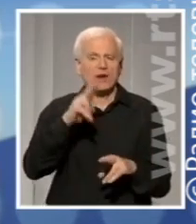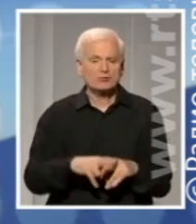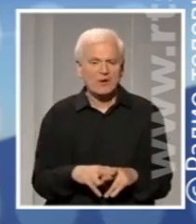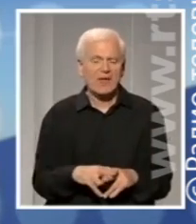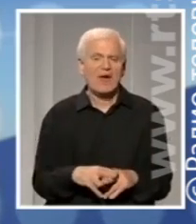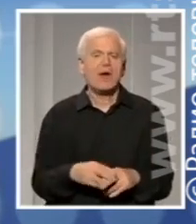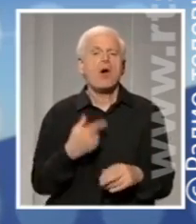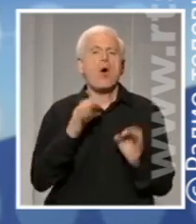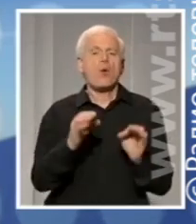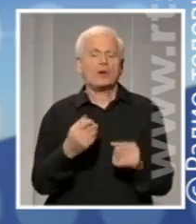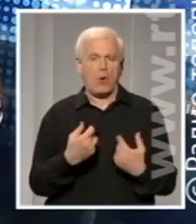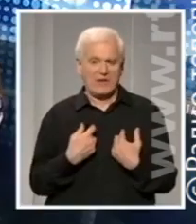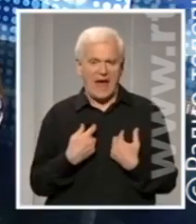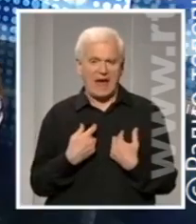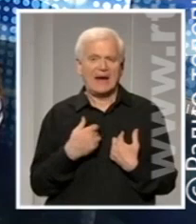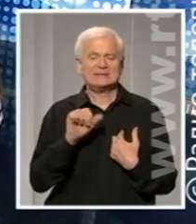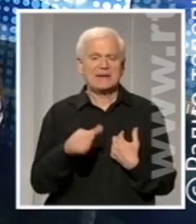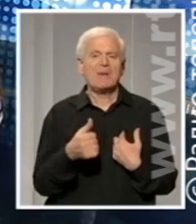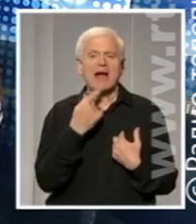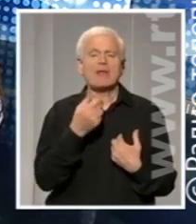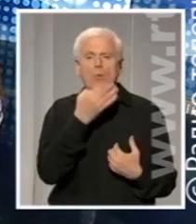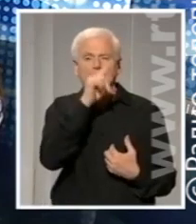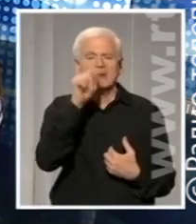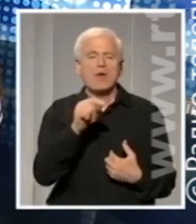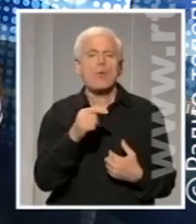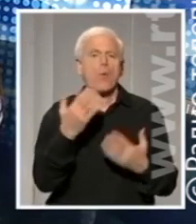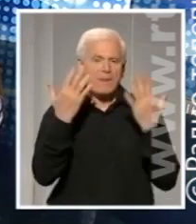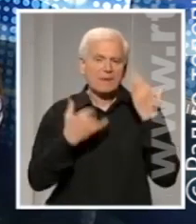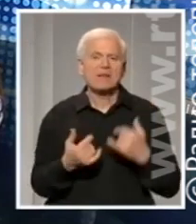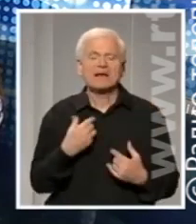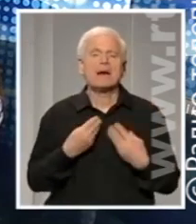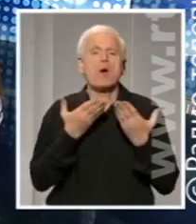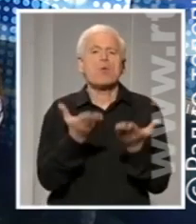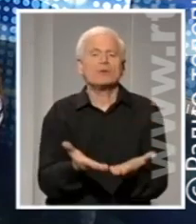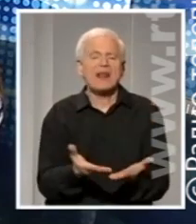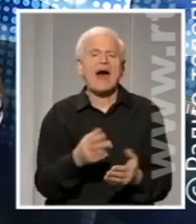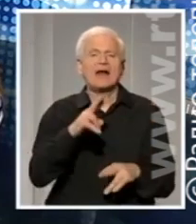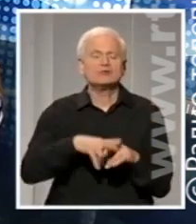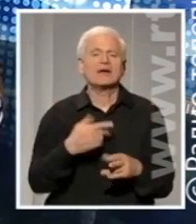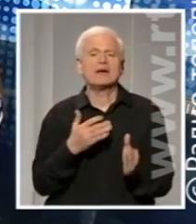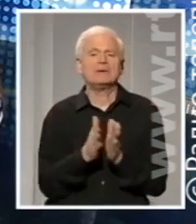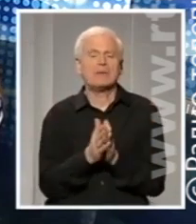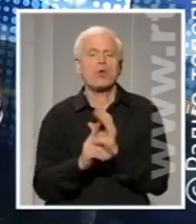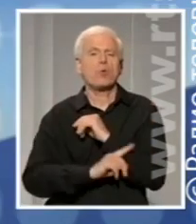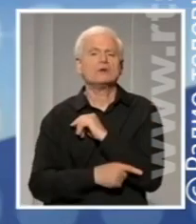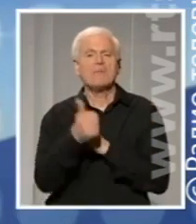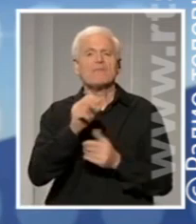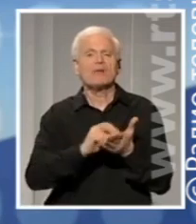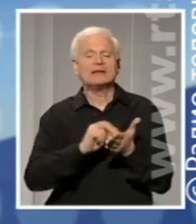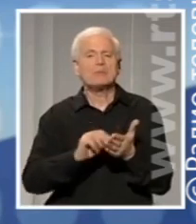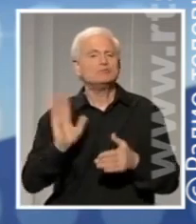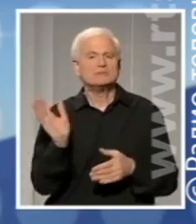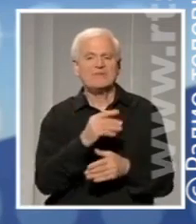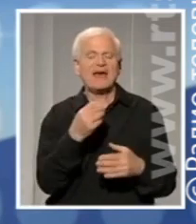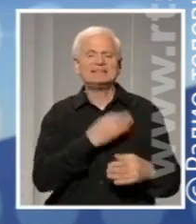Dakle, konkretno ja sam, kada je u pitanju matematika, kada sam nudila rešenje, zamolila učenike, dakle, prvo da zapisuju te zadatke,